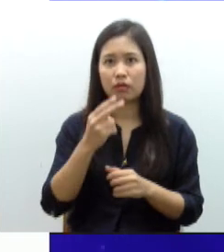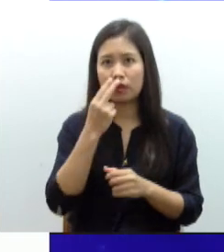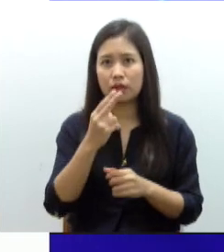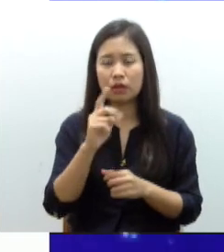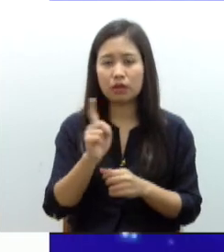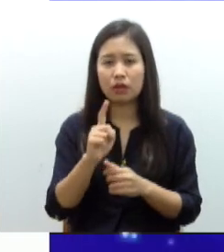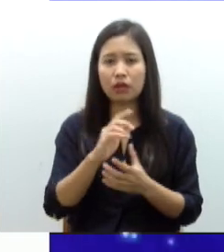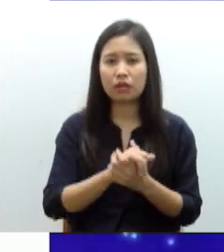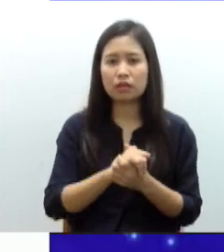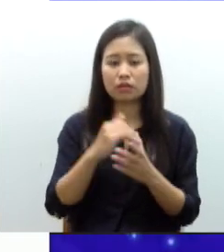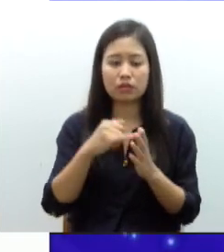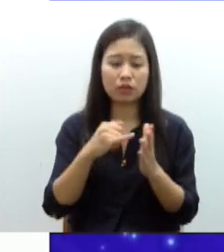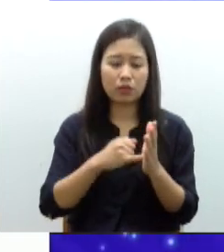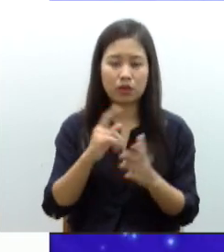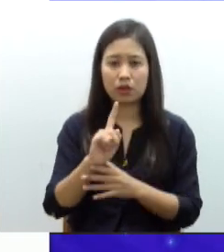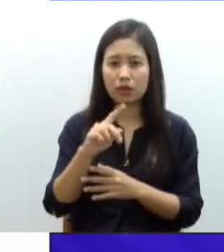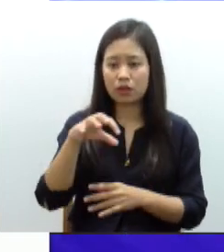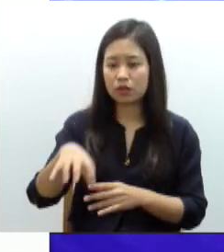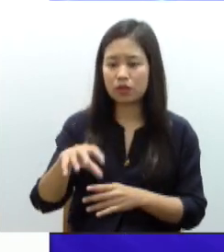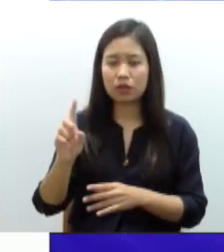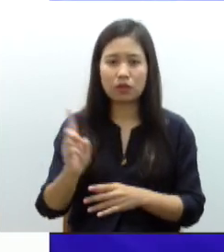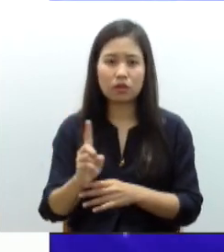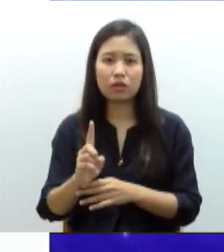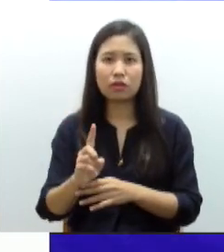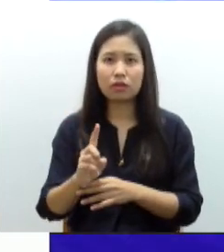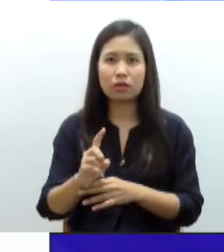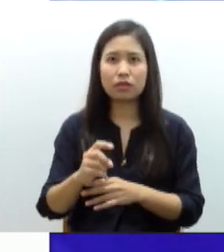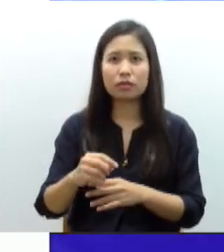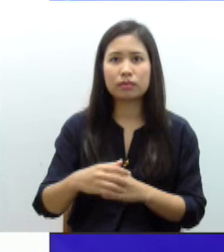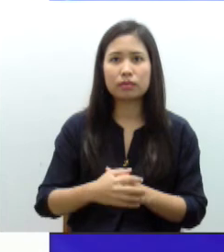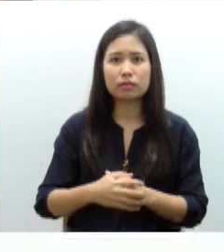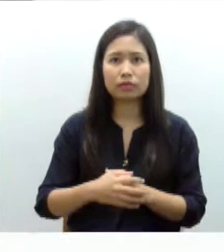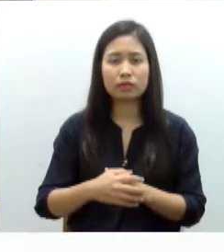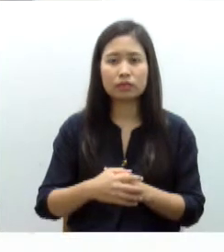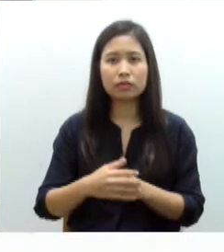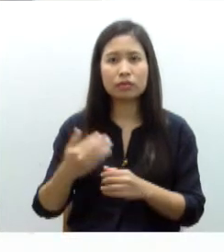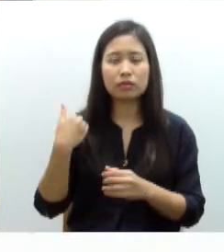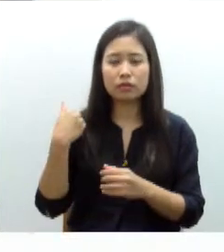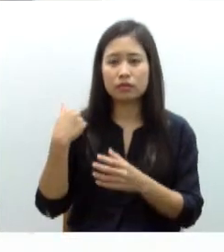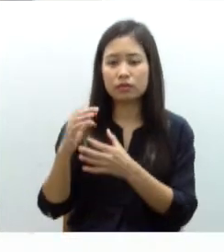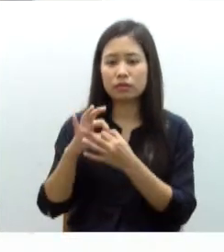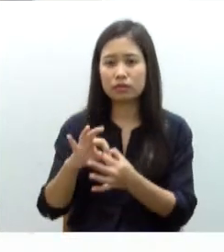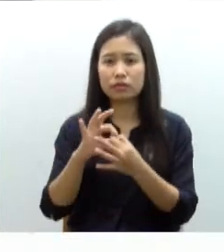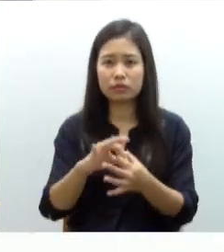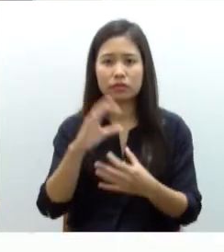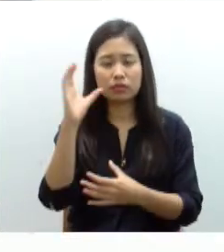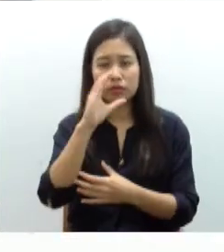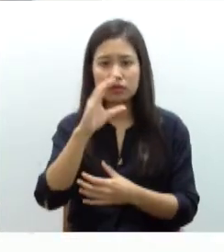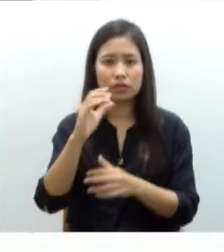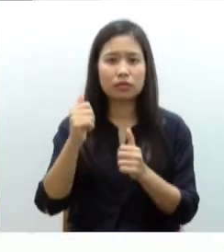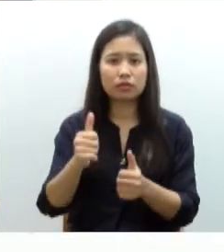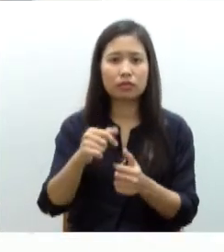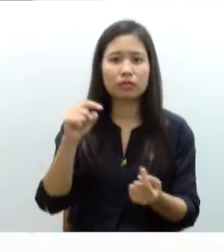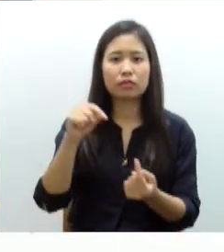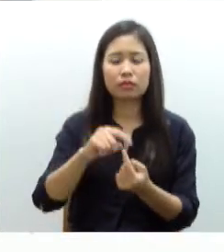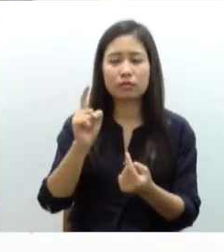จังหวัดไหนหน่วยงานไหนท่านคลิกไปที่เว็บไซต์ของปปช.แล้วท่านจะสามารถหาได้เลยว่าขนส่งจังหวัดของอ